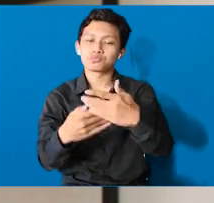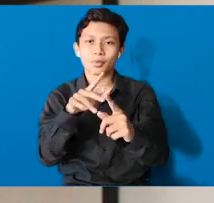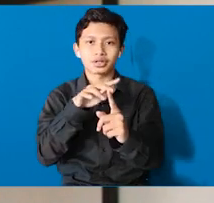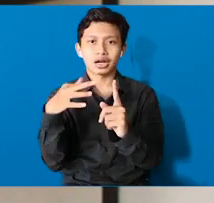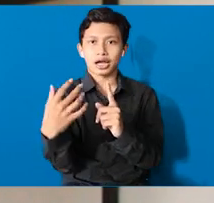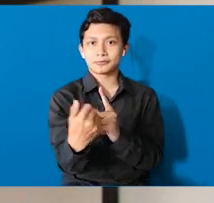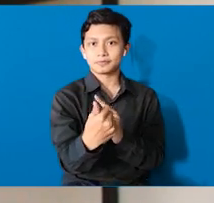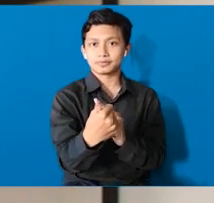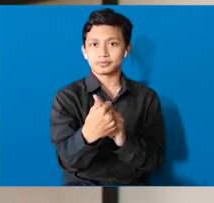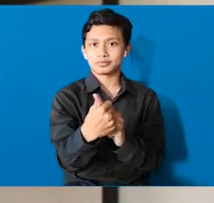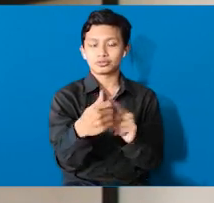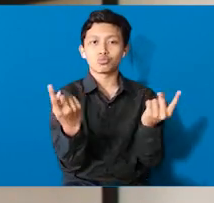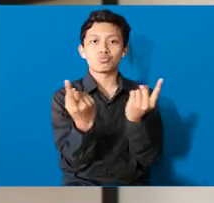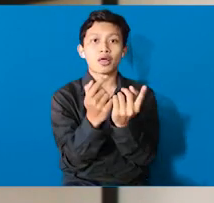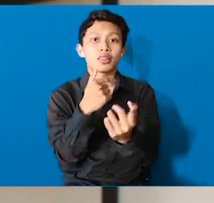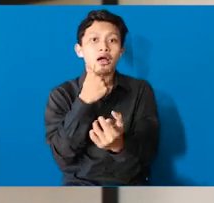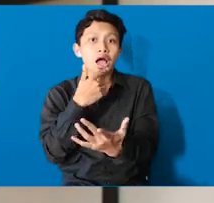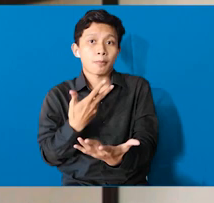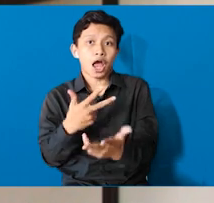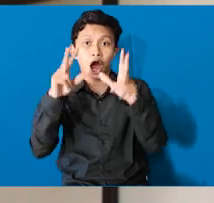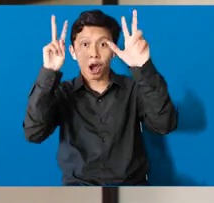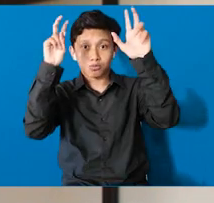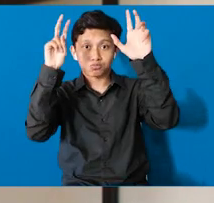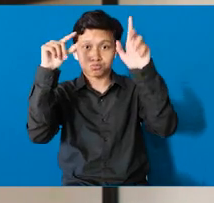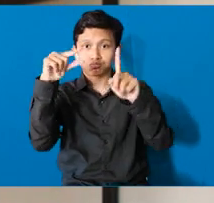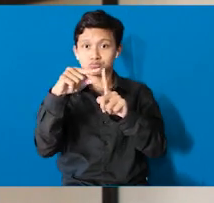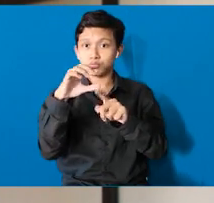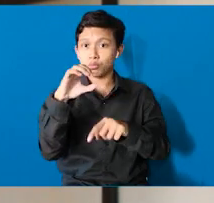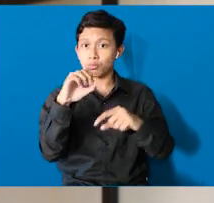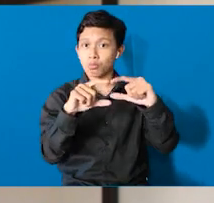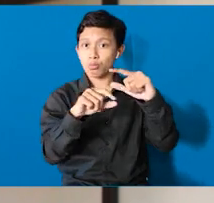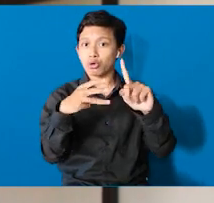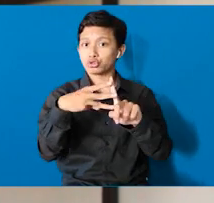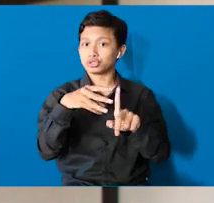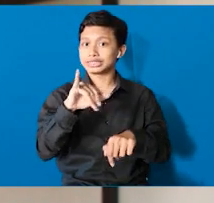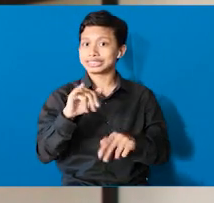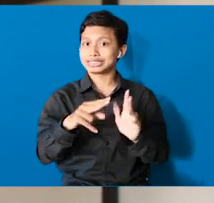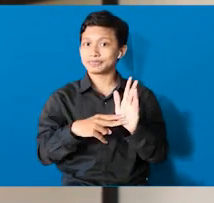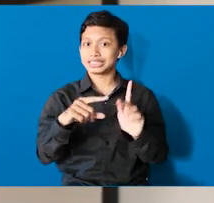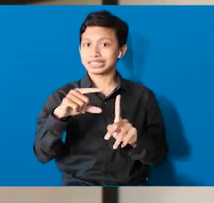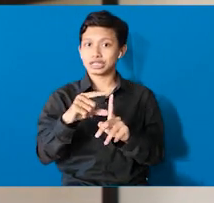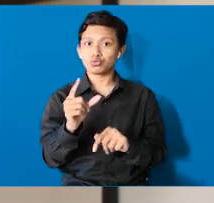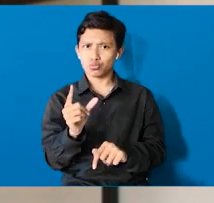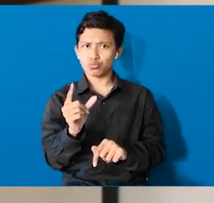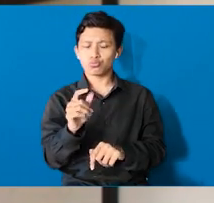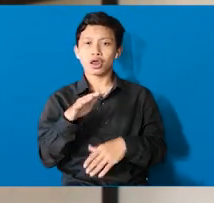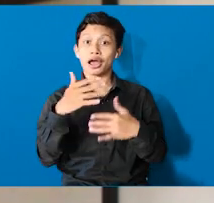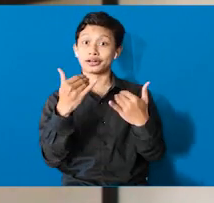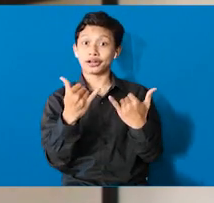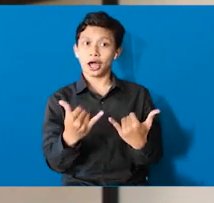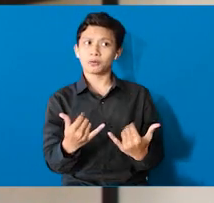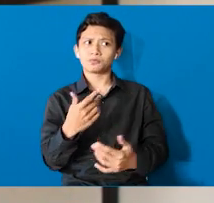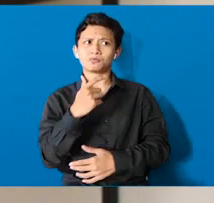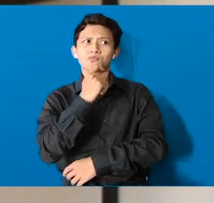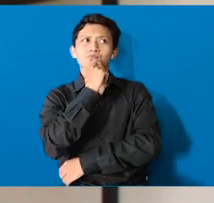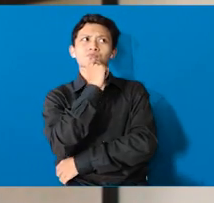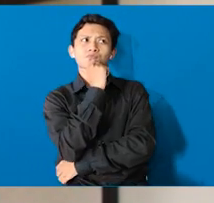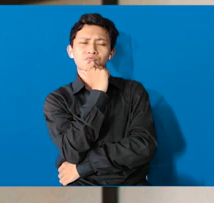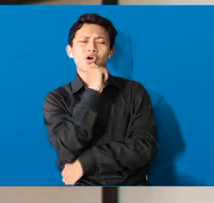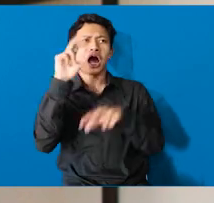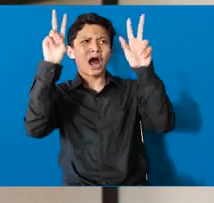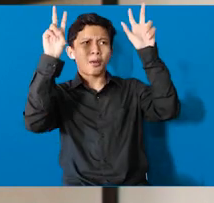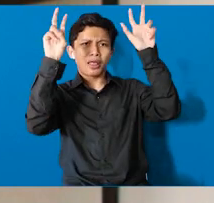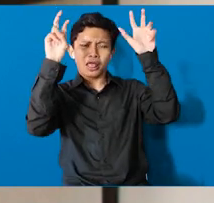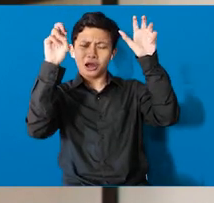masyarakat, yaitu terkait dengan POSBINDU, Pos Pembinaan Terpadu. Nah, Sobat Inklusi, kita membawa